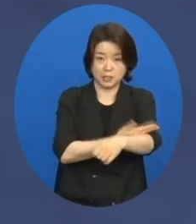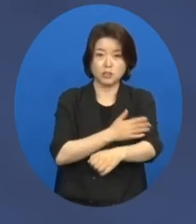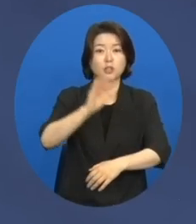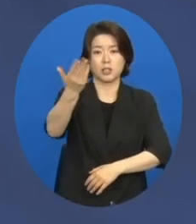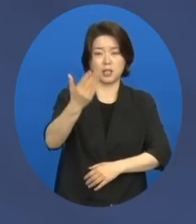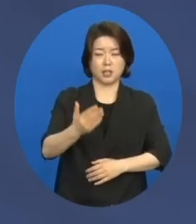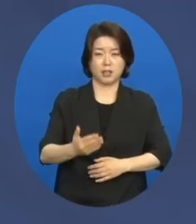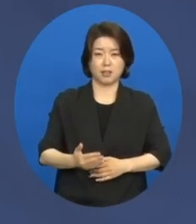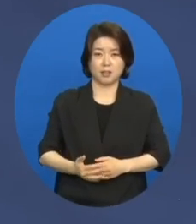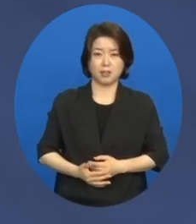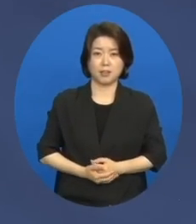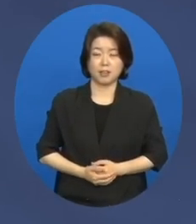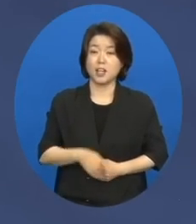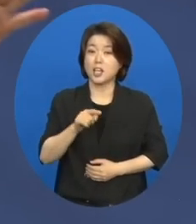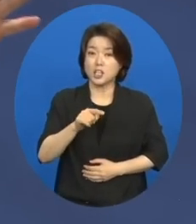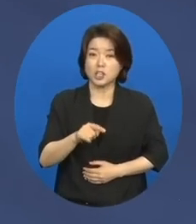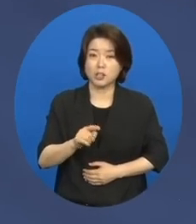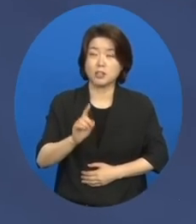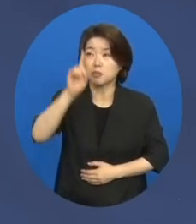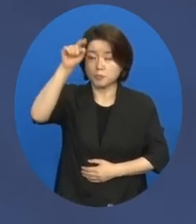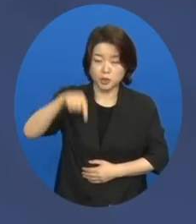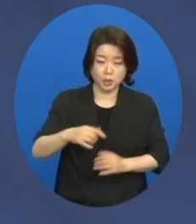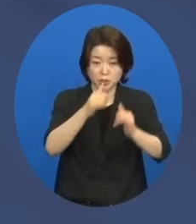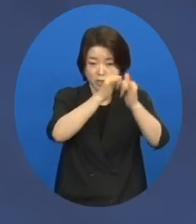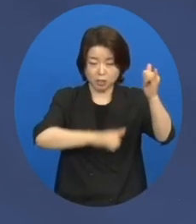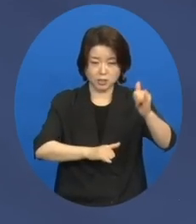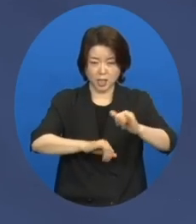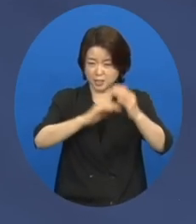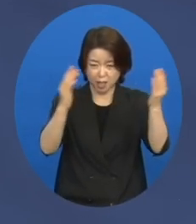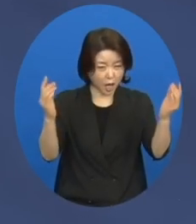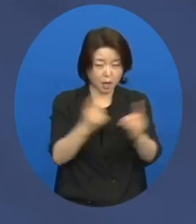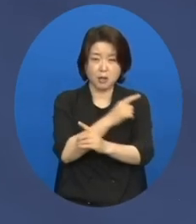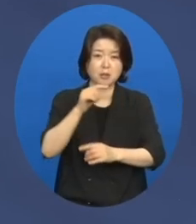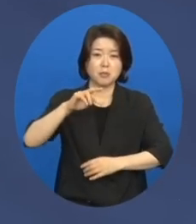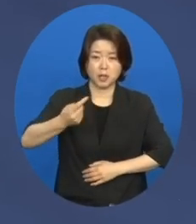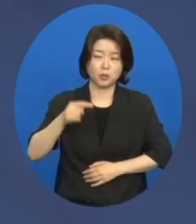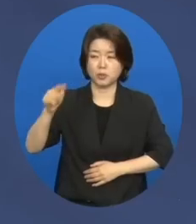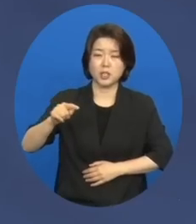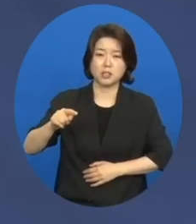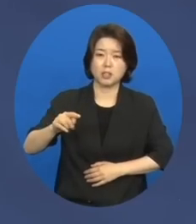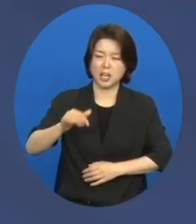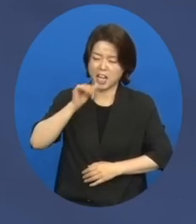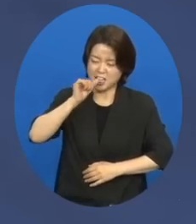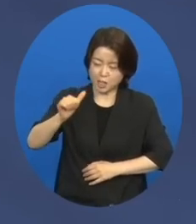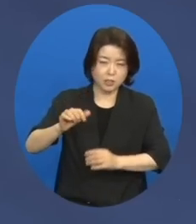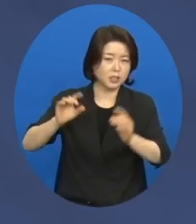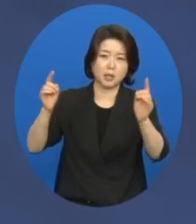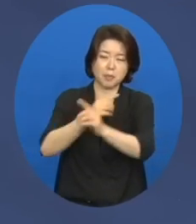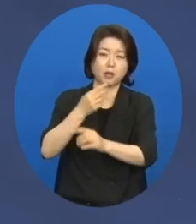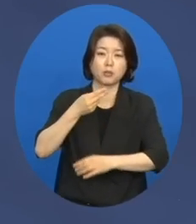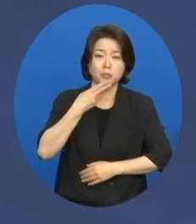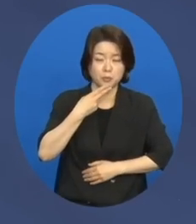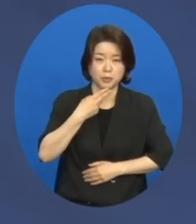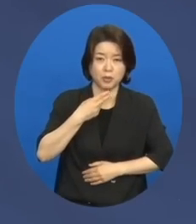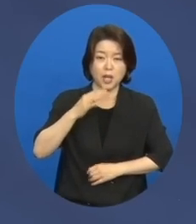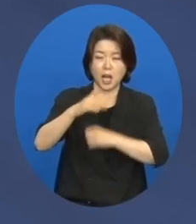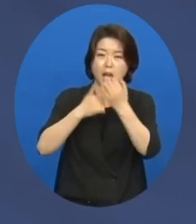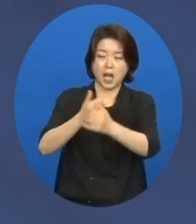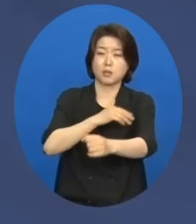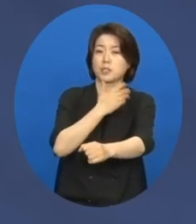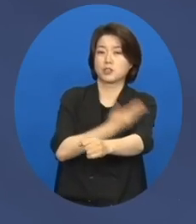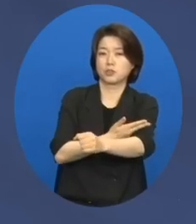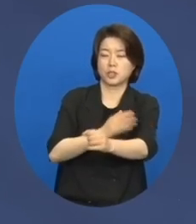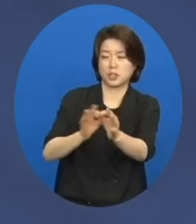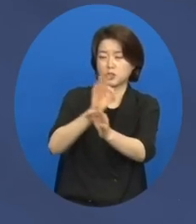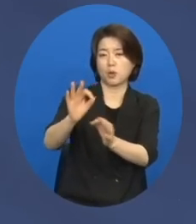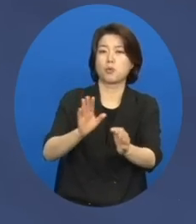되는 것입니다. 이건 천지 역사가 다 뒤집어져도 이것만큼은 절대 바꿀 수 없는 하나님의 능력이고